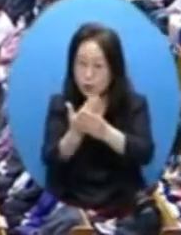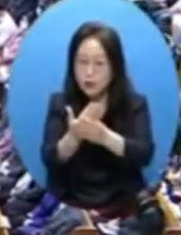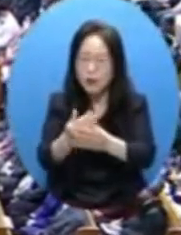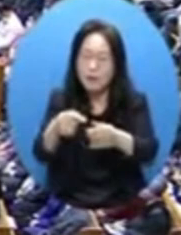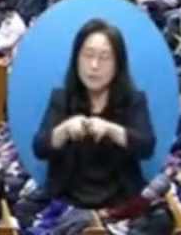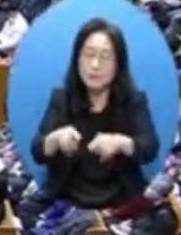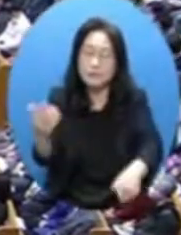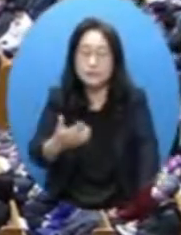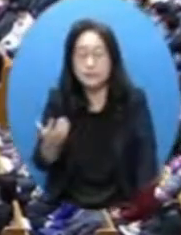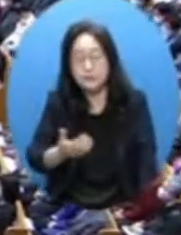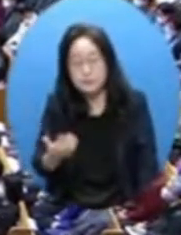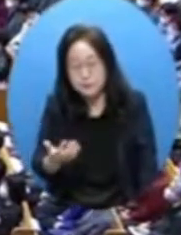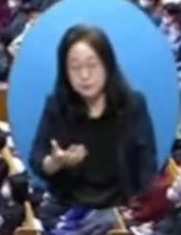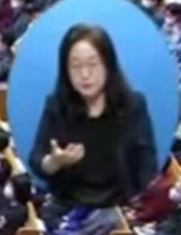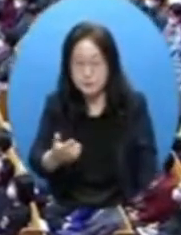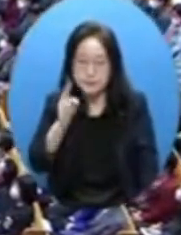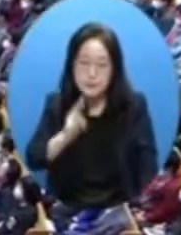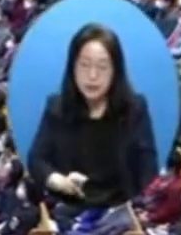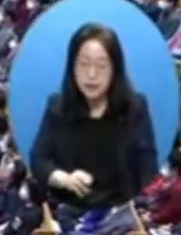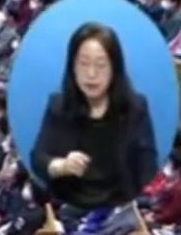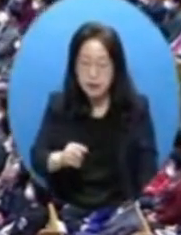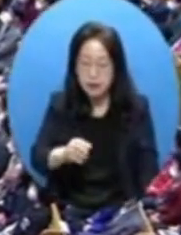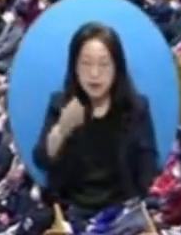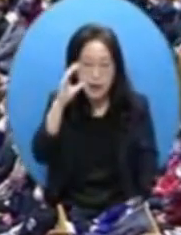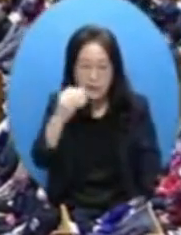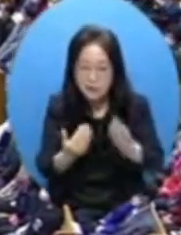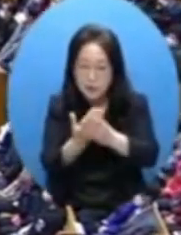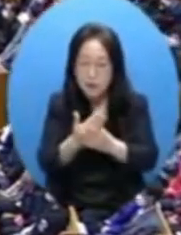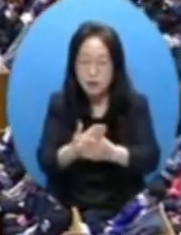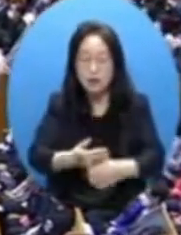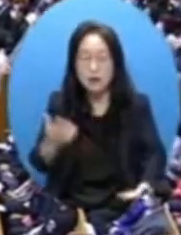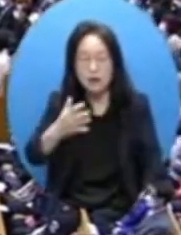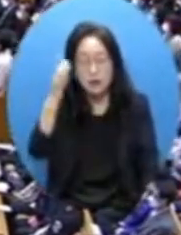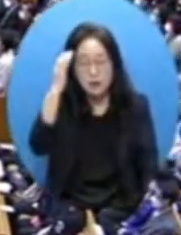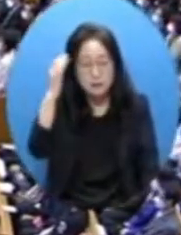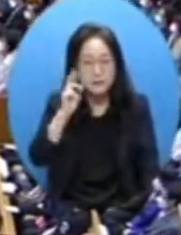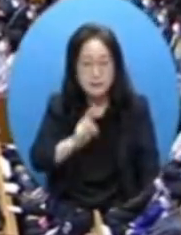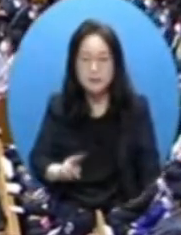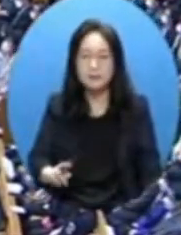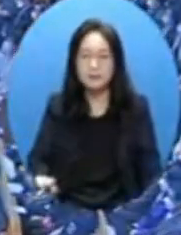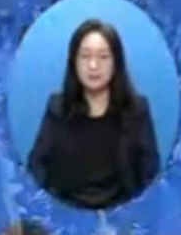와서 말을 들었으면 고통을 겪어야 됐습니다.